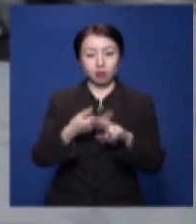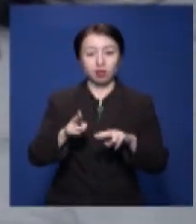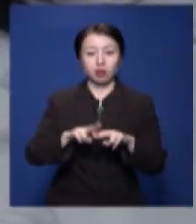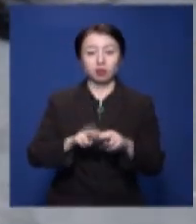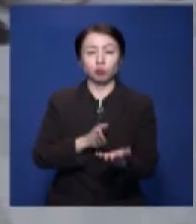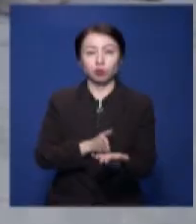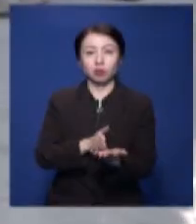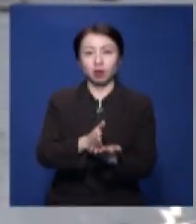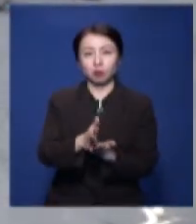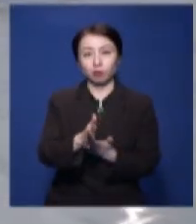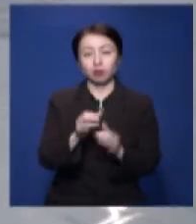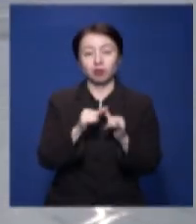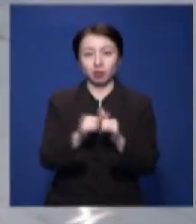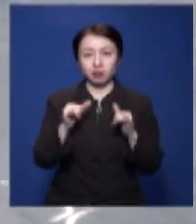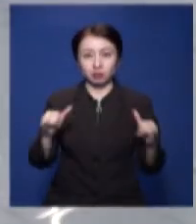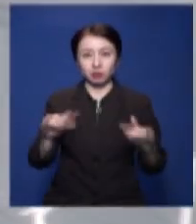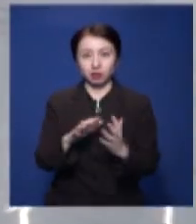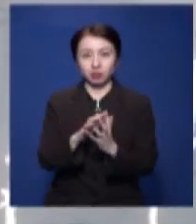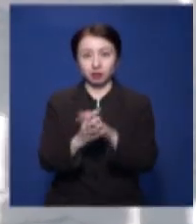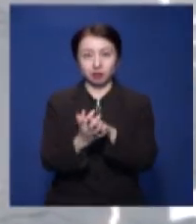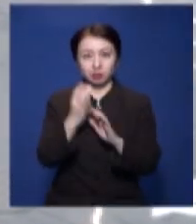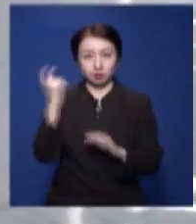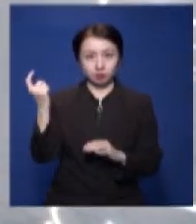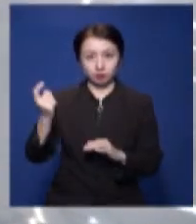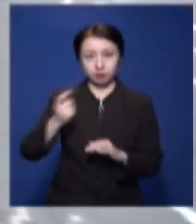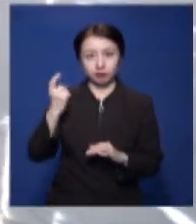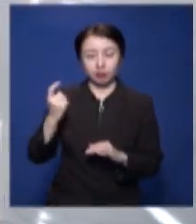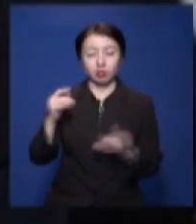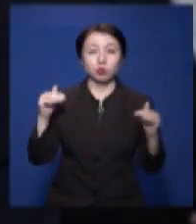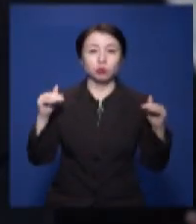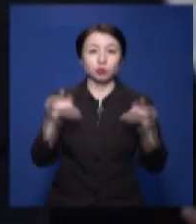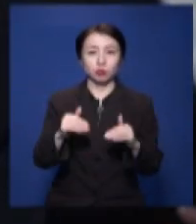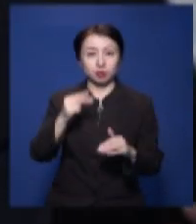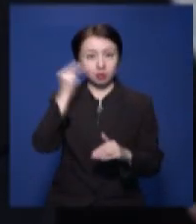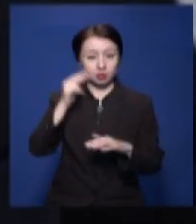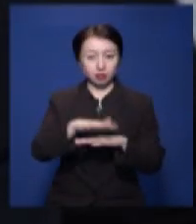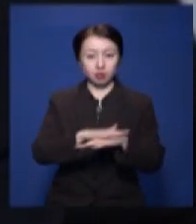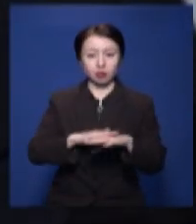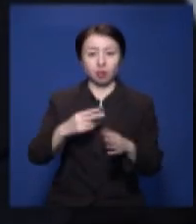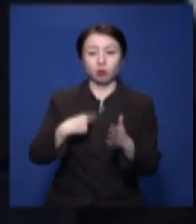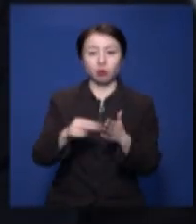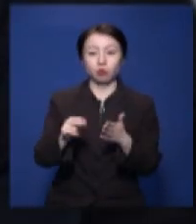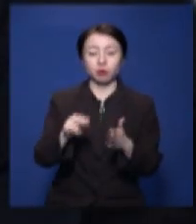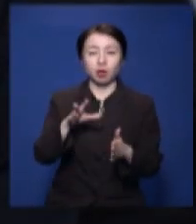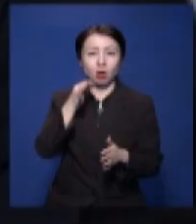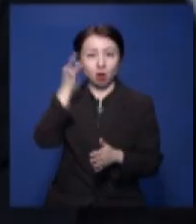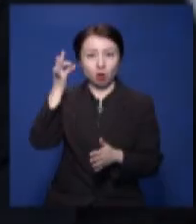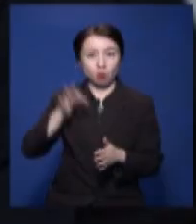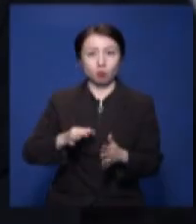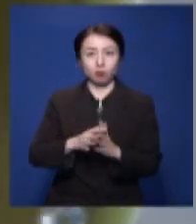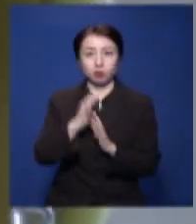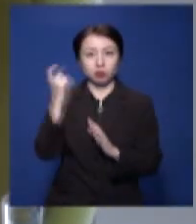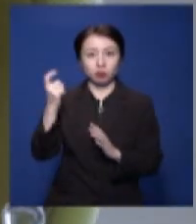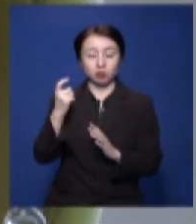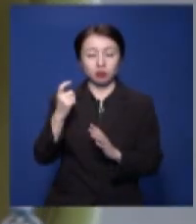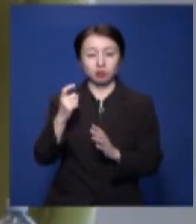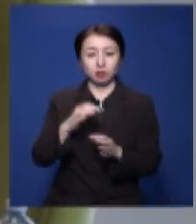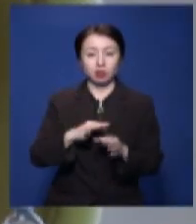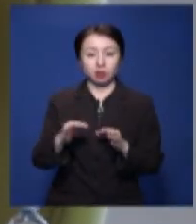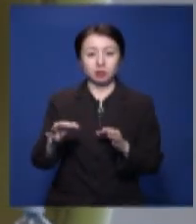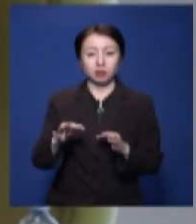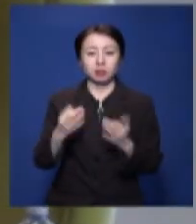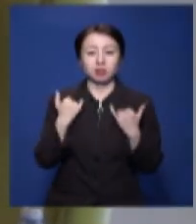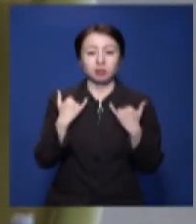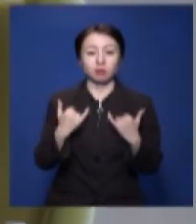которые напрямую влияют на развитие агропромышленного комплекса. Студенты из Китая приобрели неоценимый опыт аграрной отрасли Северного